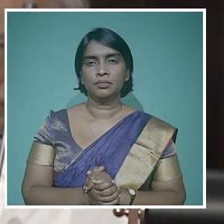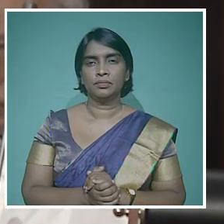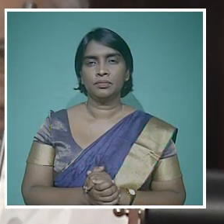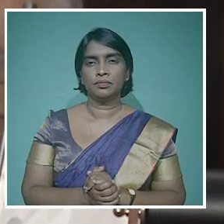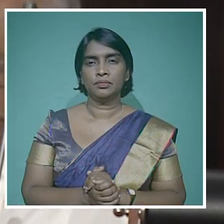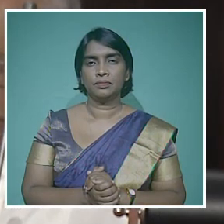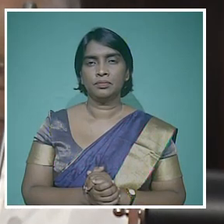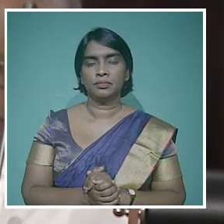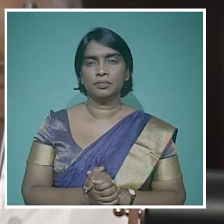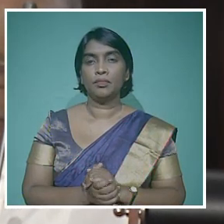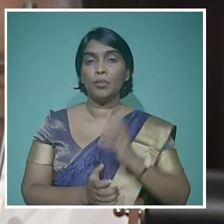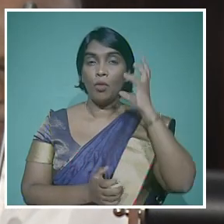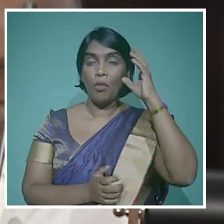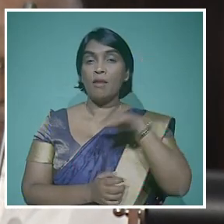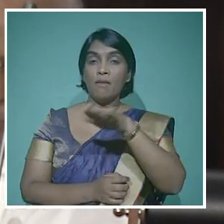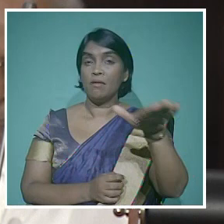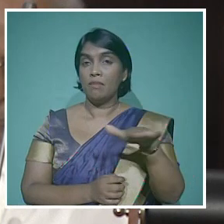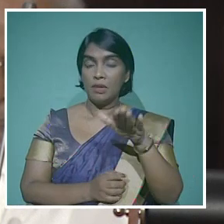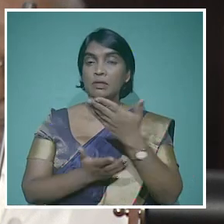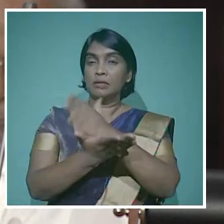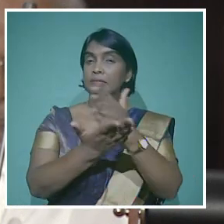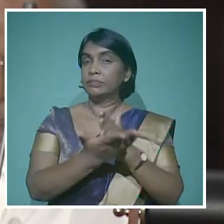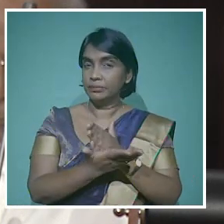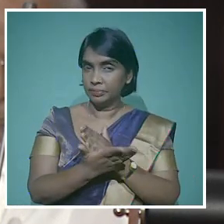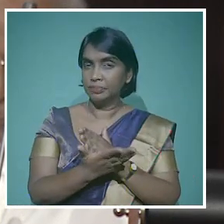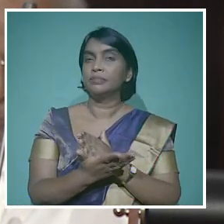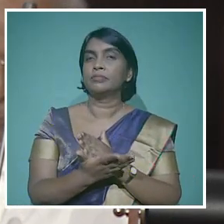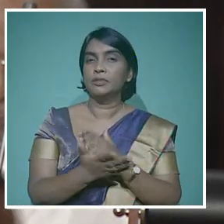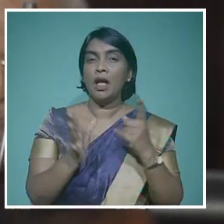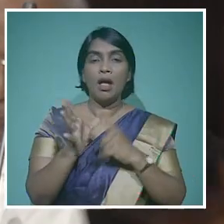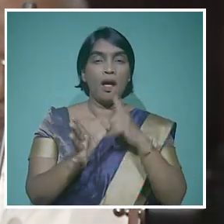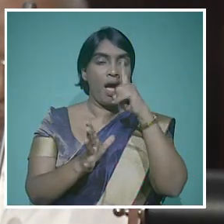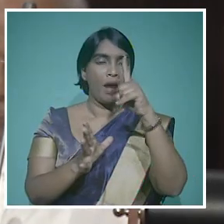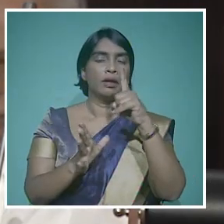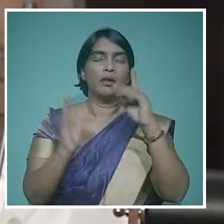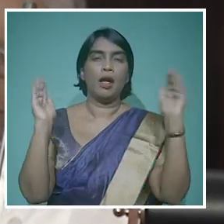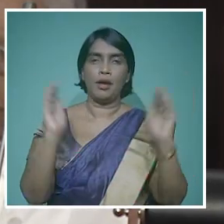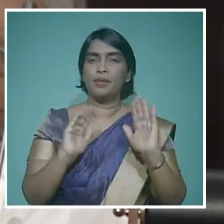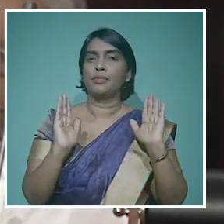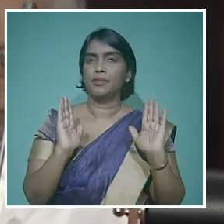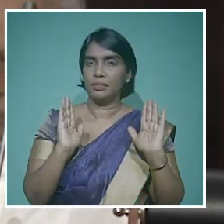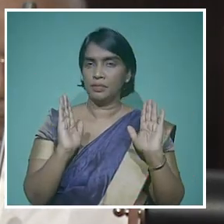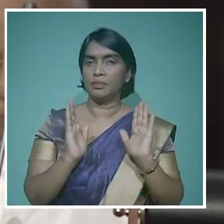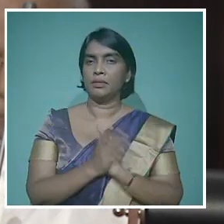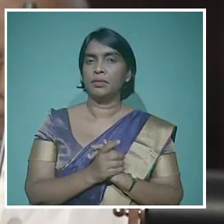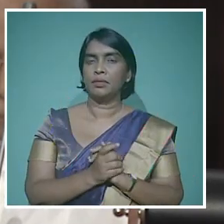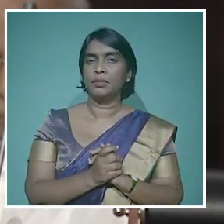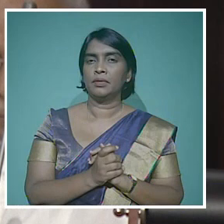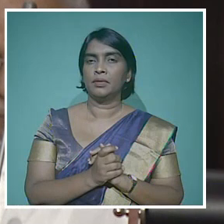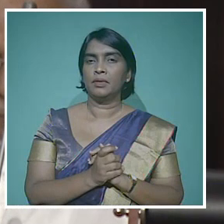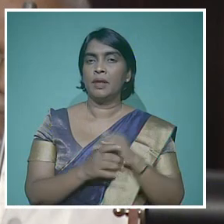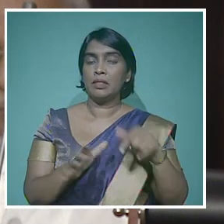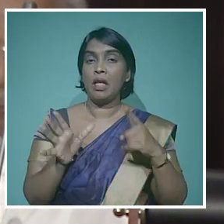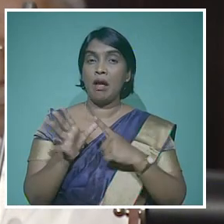විශේෂයෙන්ම පොල් ඉඩම් කැබිලි කැඩීම අක්කරයකට සීමා කරන්නට යනවා. දැන්